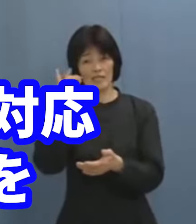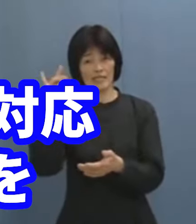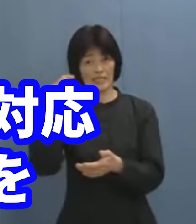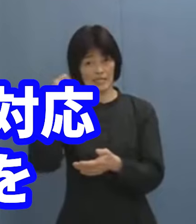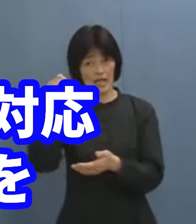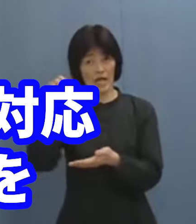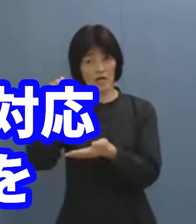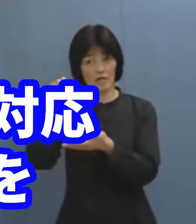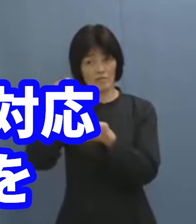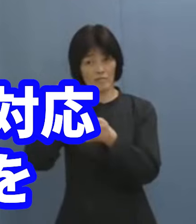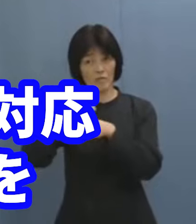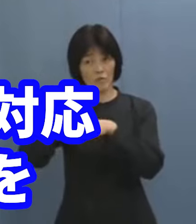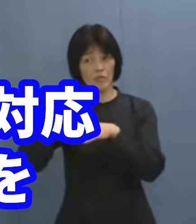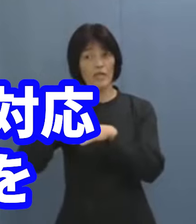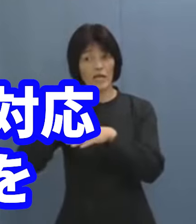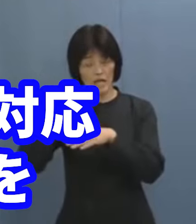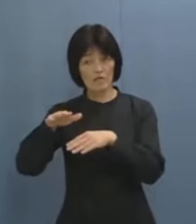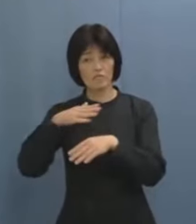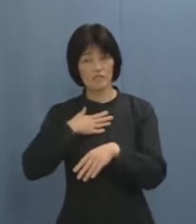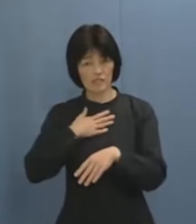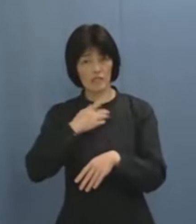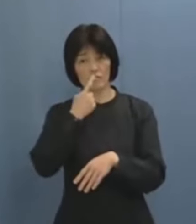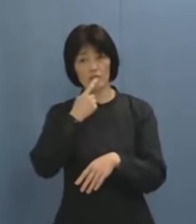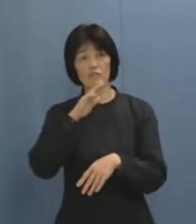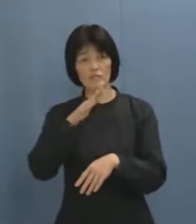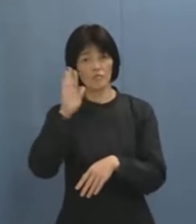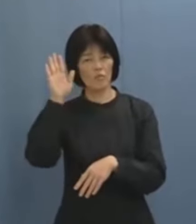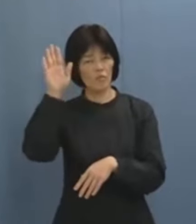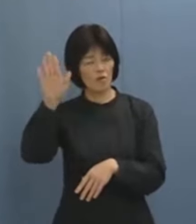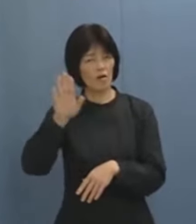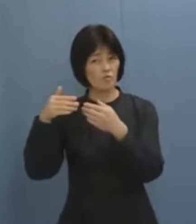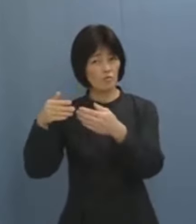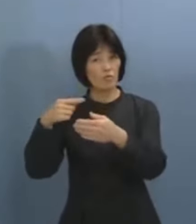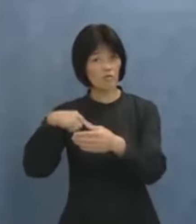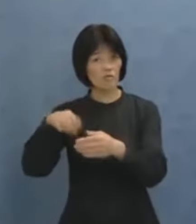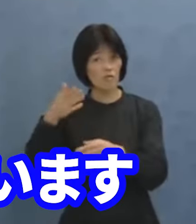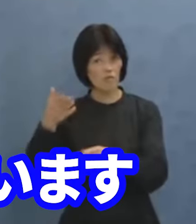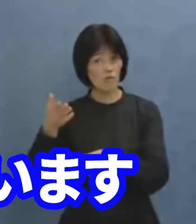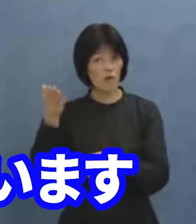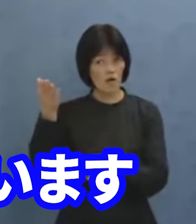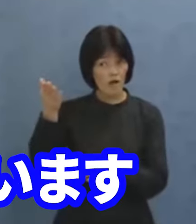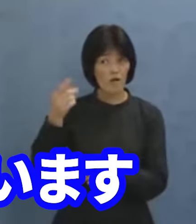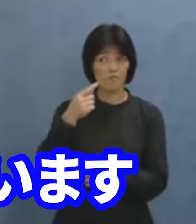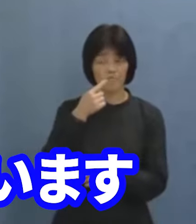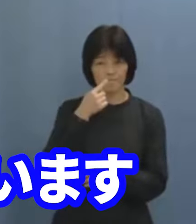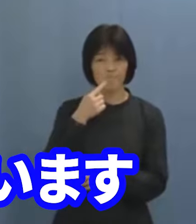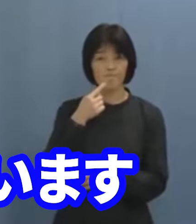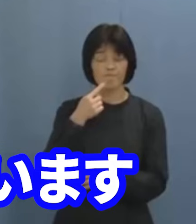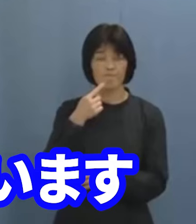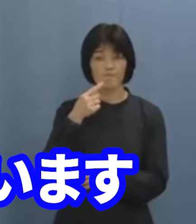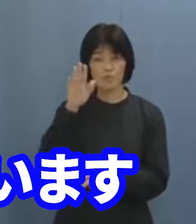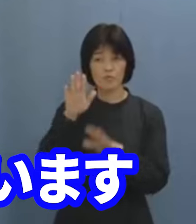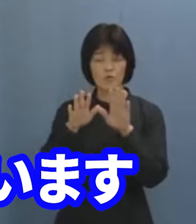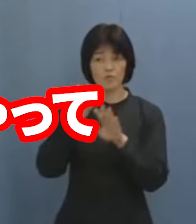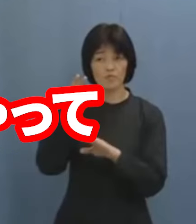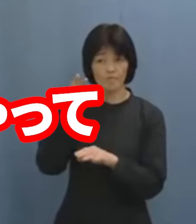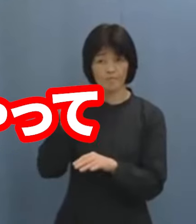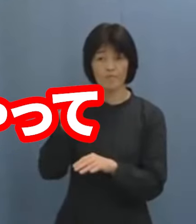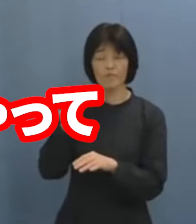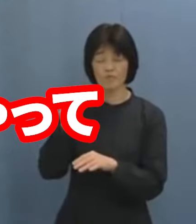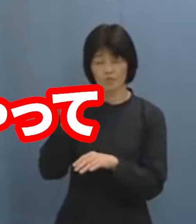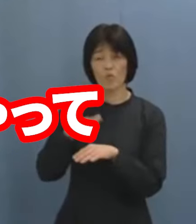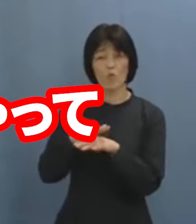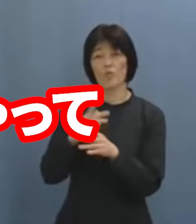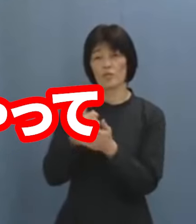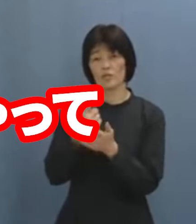対応されるのかということを、私としては見ていくしかないと思ってます。 あくま